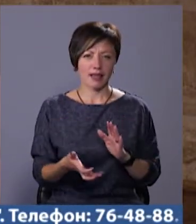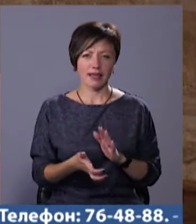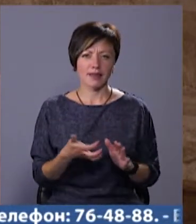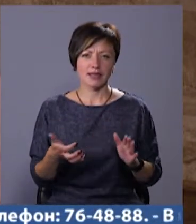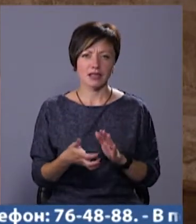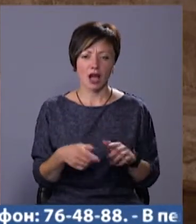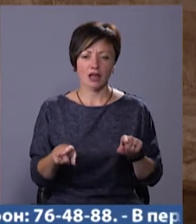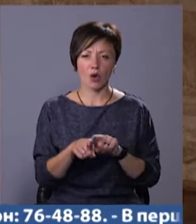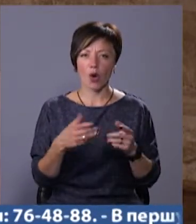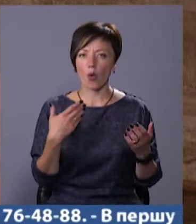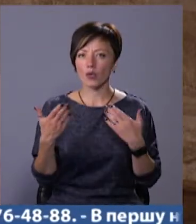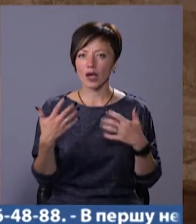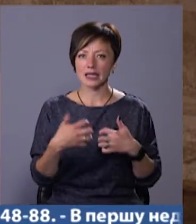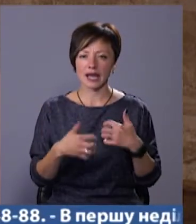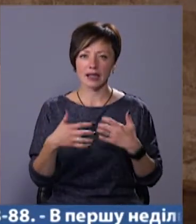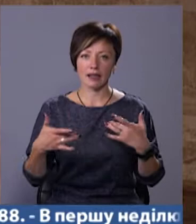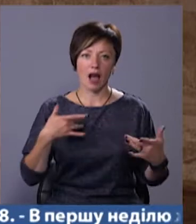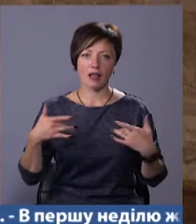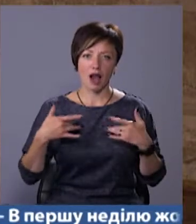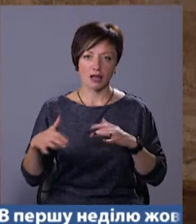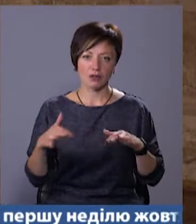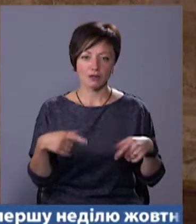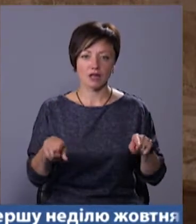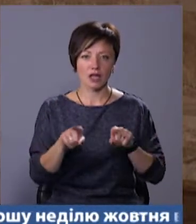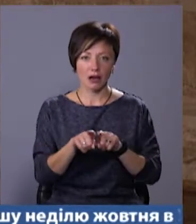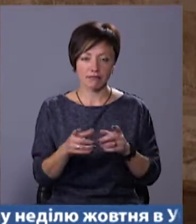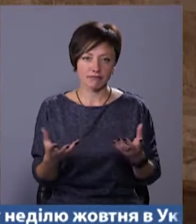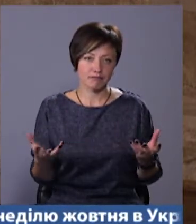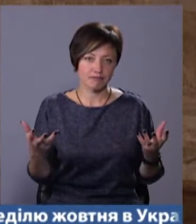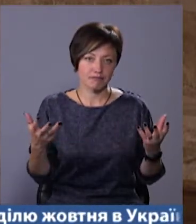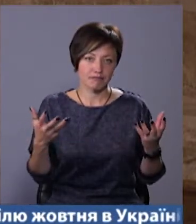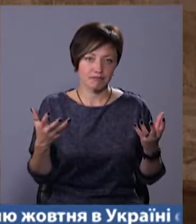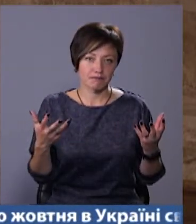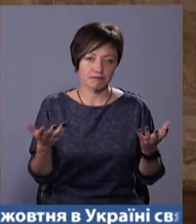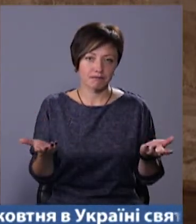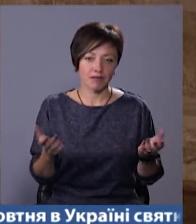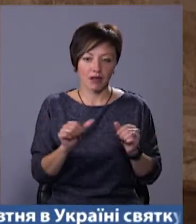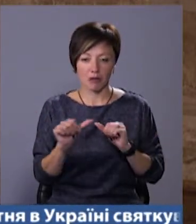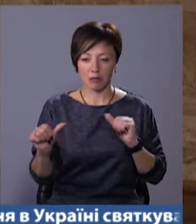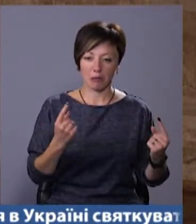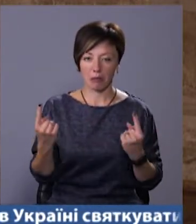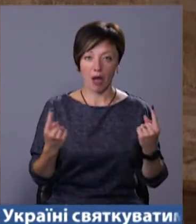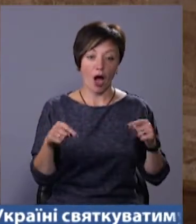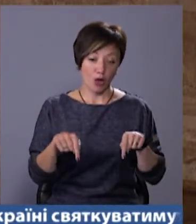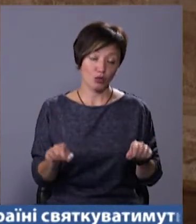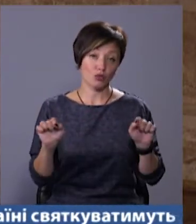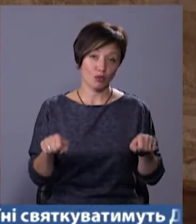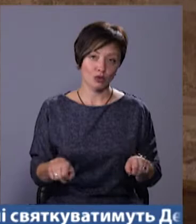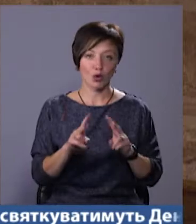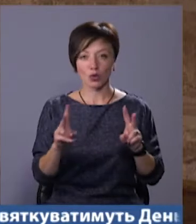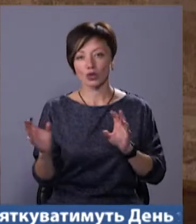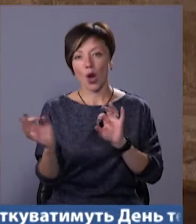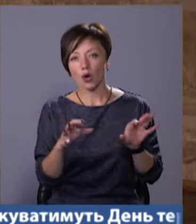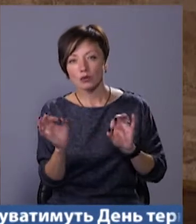такої комунікації серед театральних діячів. Все якось так особливо існують. А тут ми можемо якось там, хтось